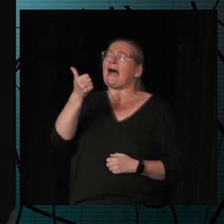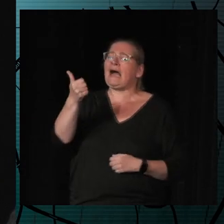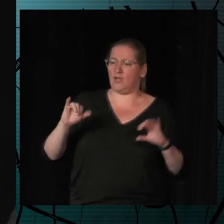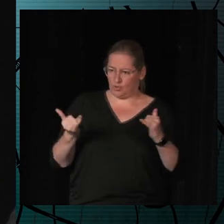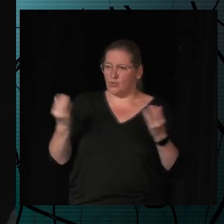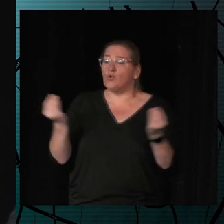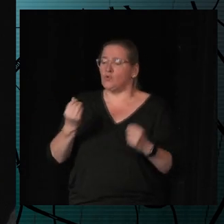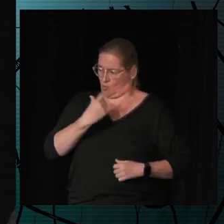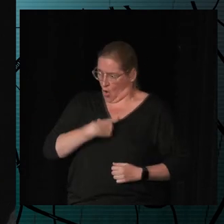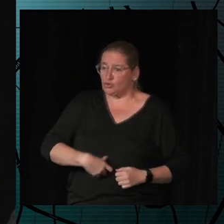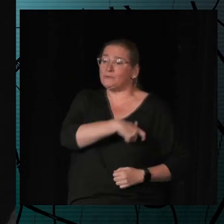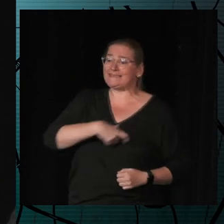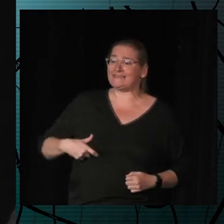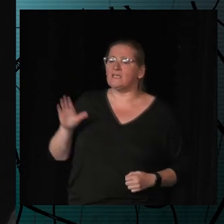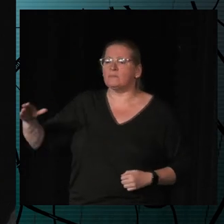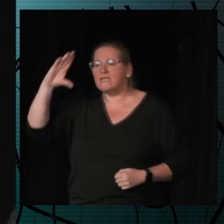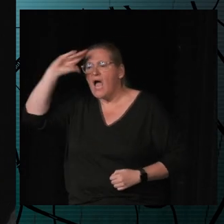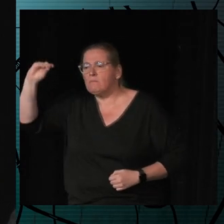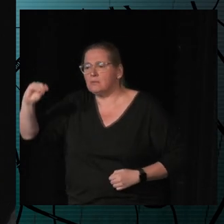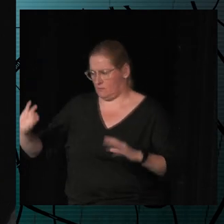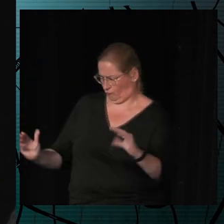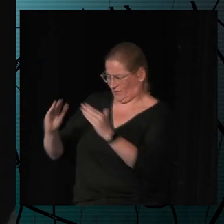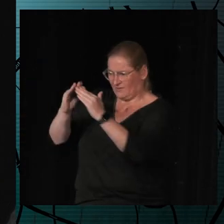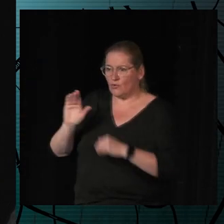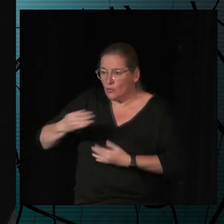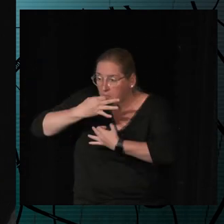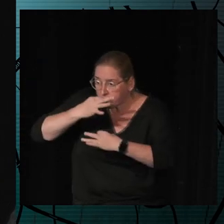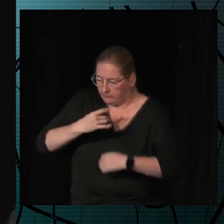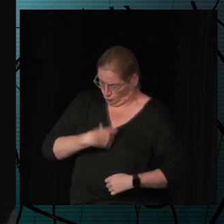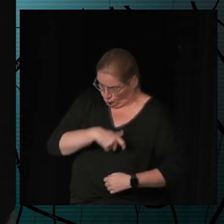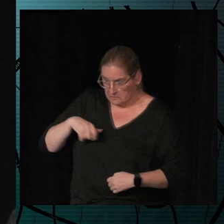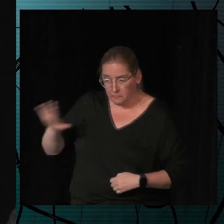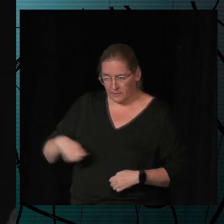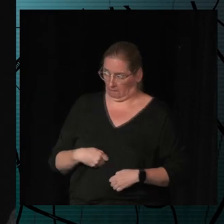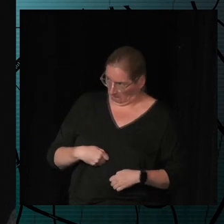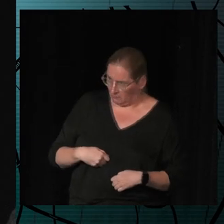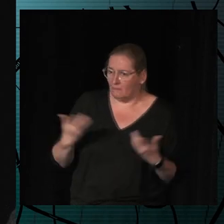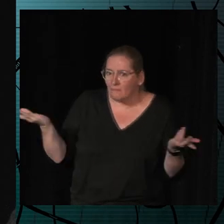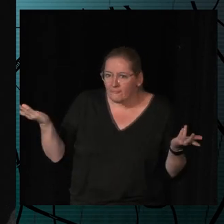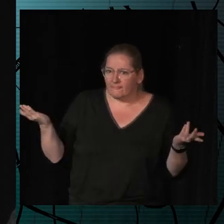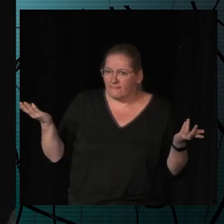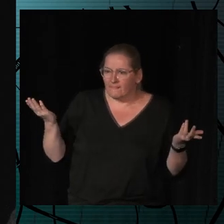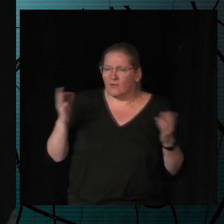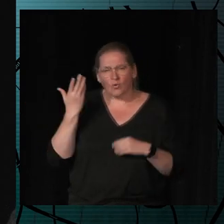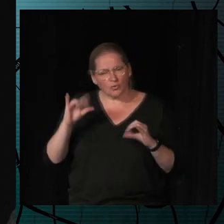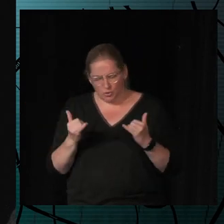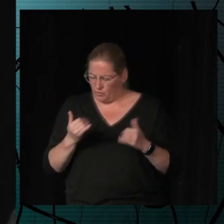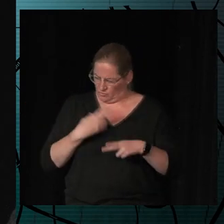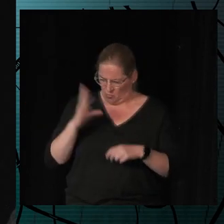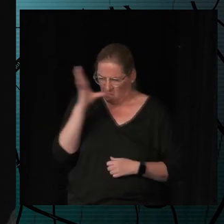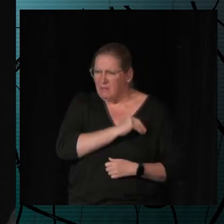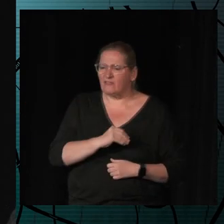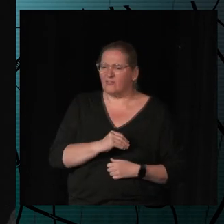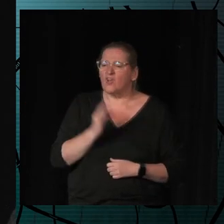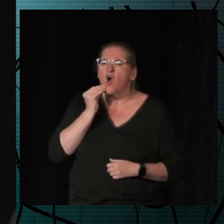où tout le jeu est en patoi Suisse mais d'un coup il y a une atmosphère quelque chose qui se dégage ou un jeu comme alors je me trom toujours entre sweetome et home sweet home